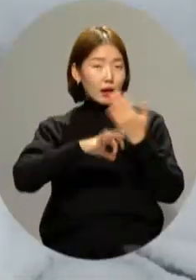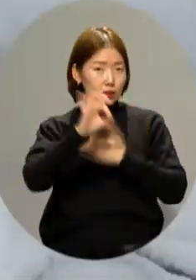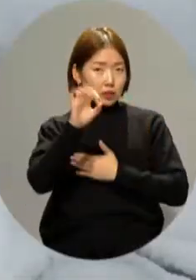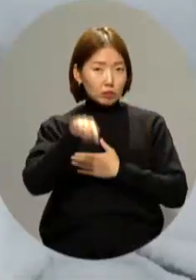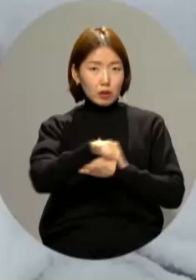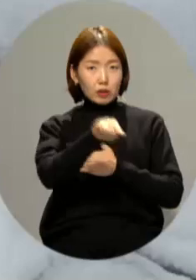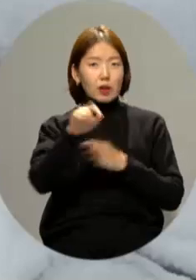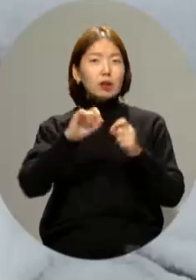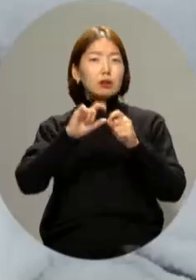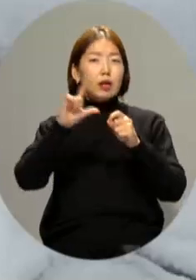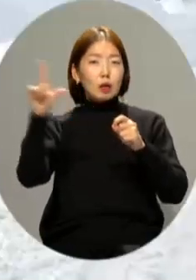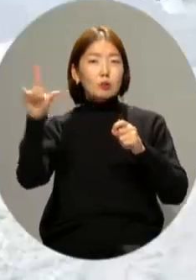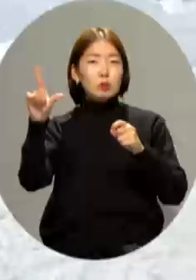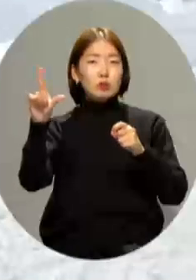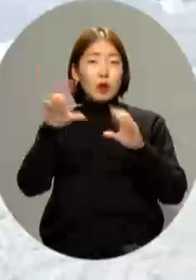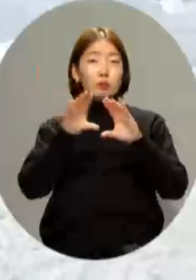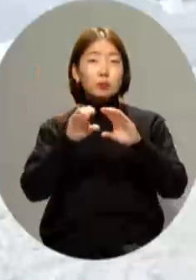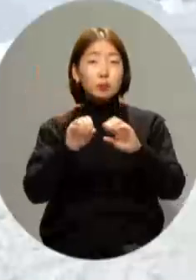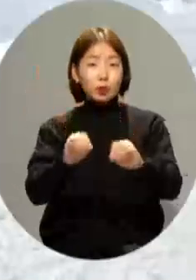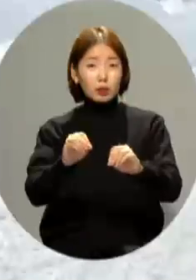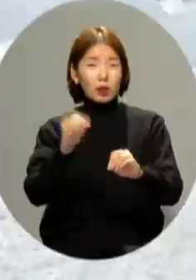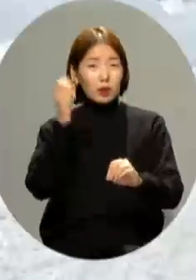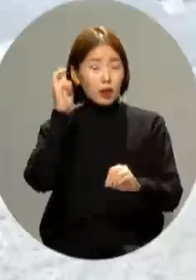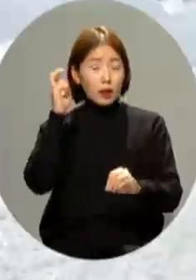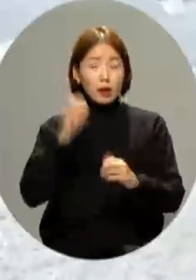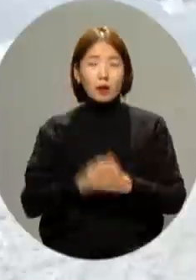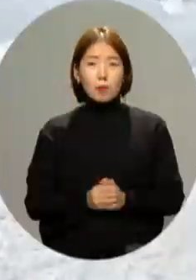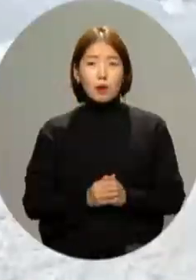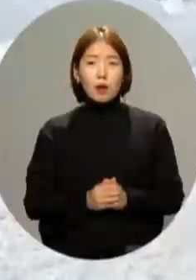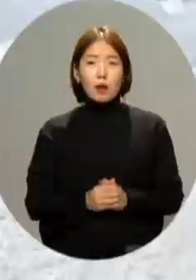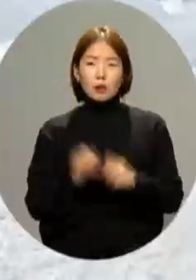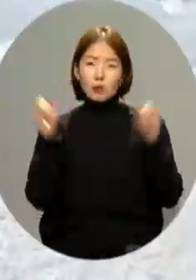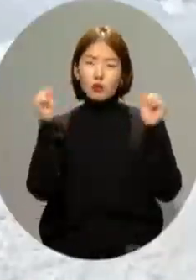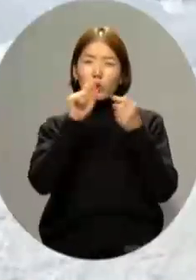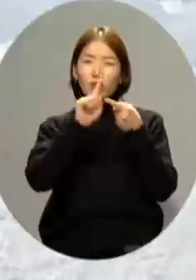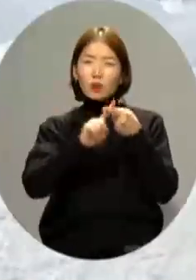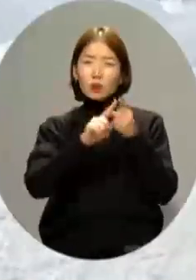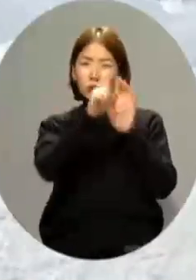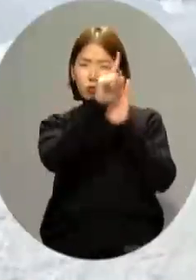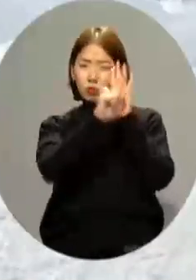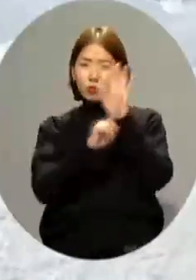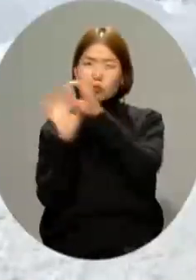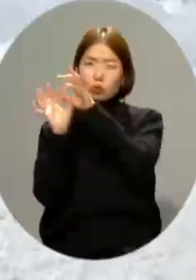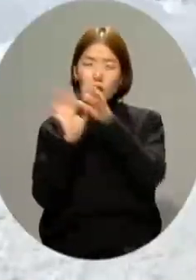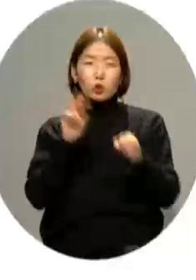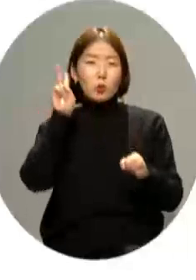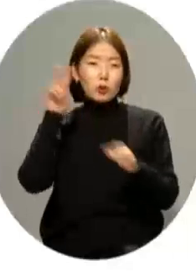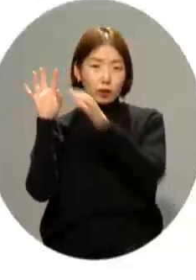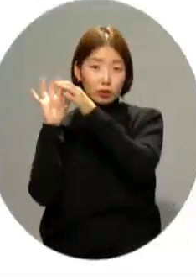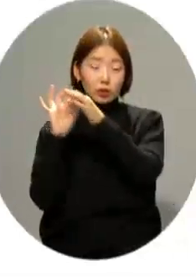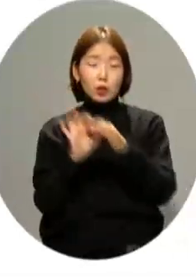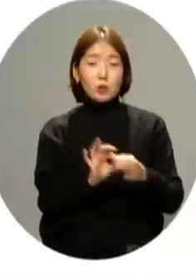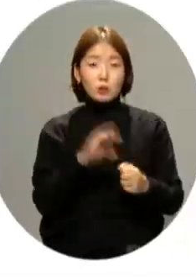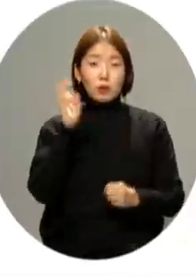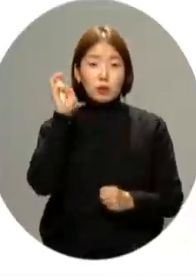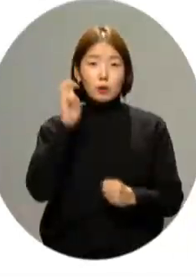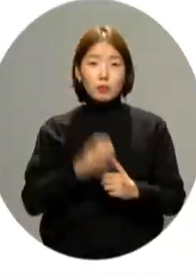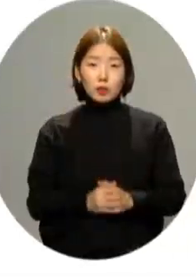중 도내 대부분 지역에서 그치겠다고 전망했고, 다만 강추위는 일요일인 모레도 계속되겠다고